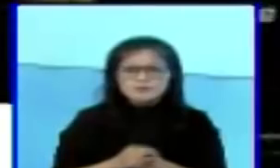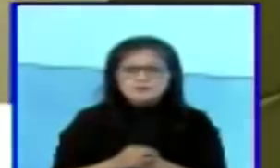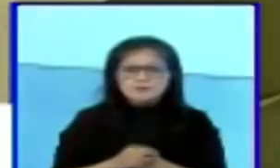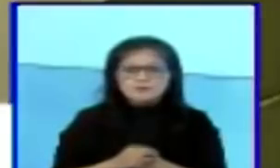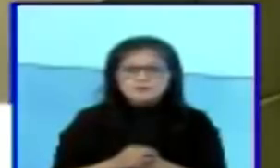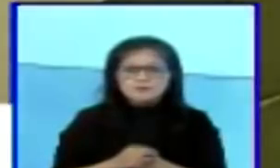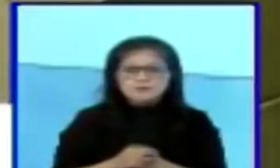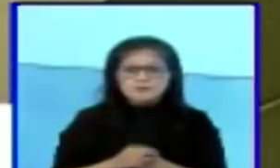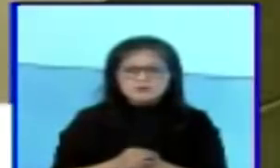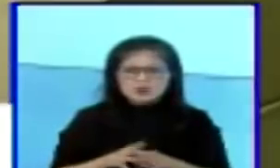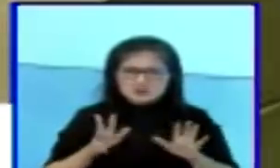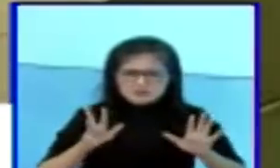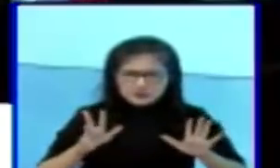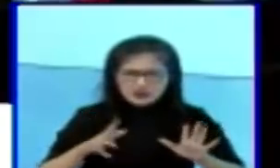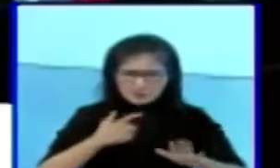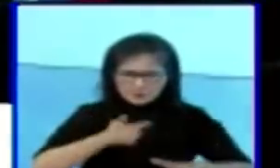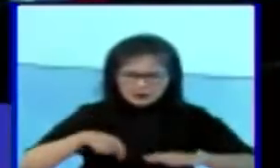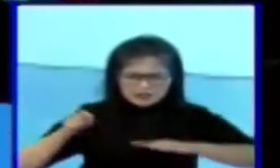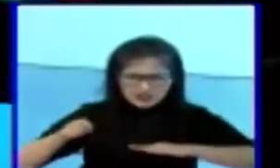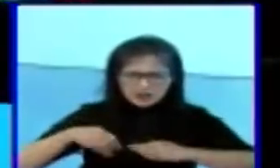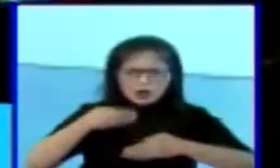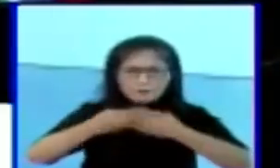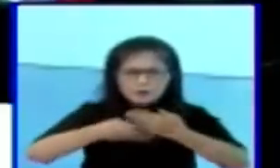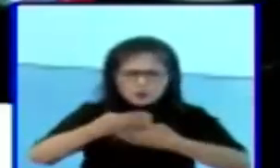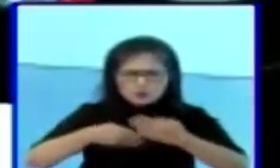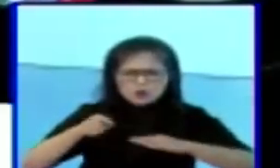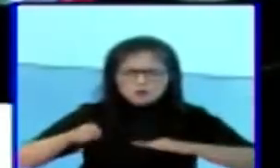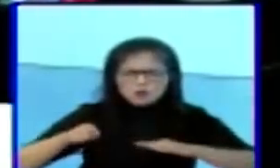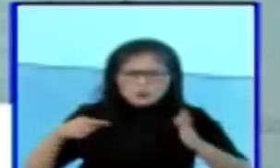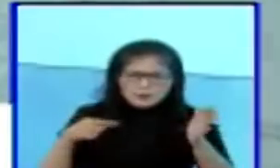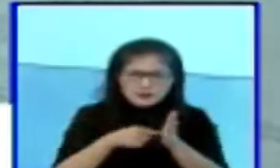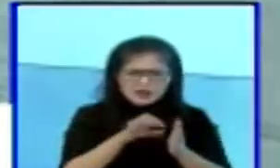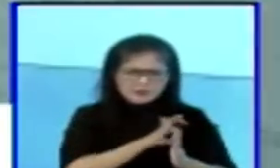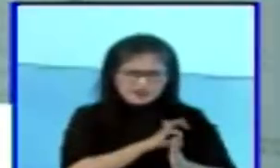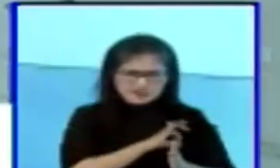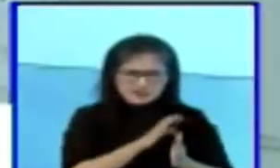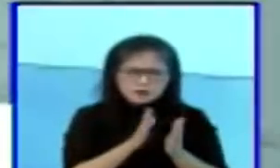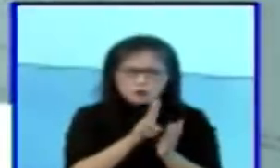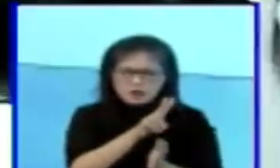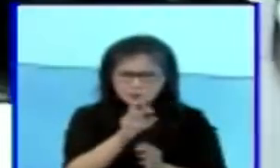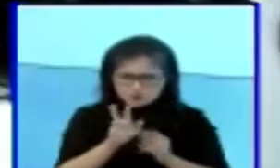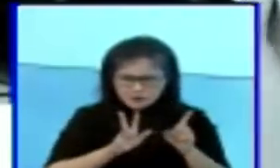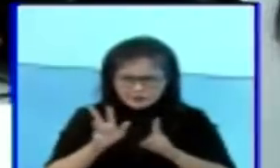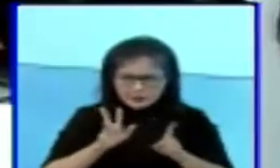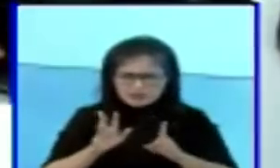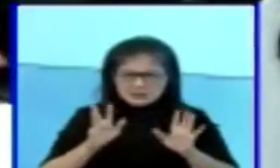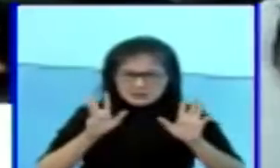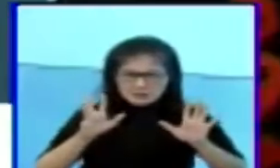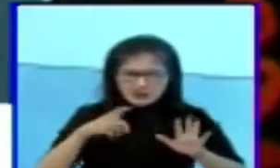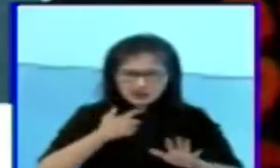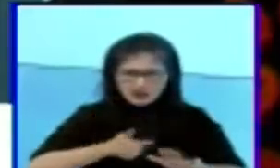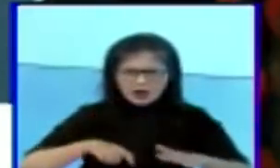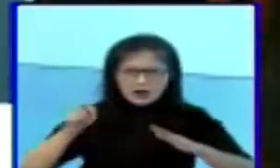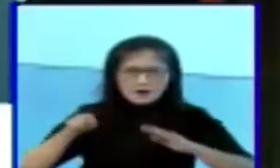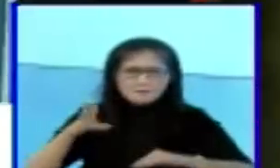Ada 9 hakim konstitusi yang akan menangani proses peradilan sengketa hasil Pilpres 2019. 9 hakim memiliki pengalaman panjang di